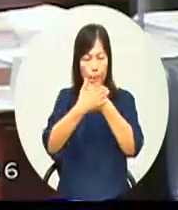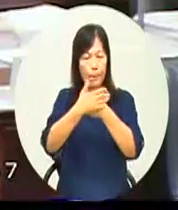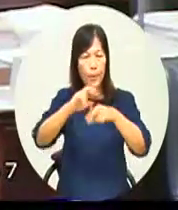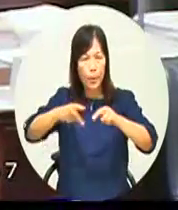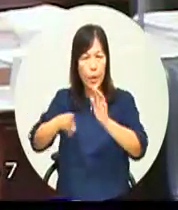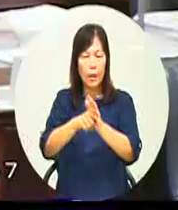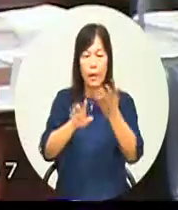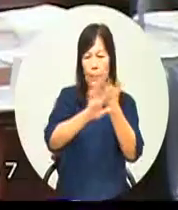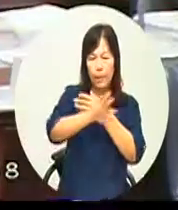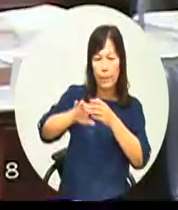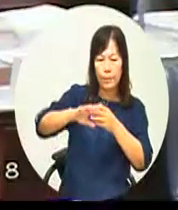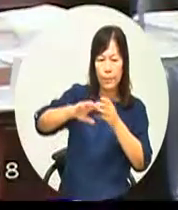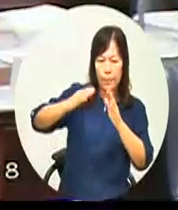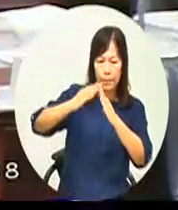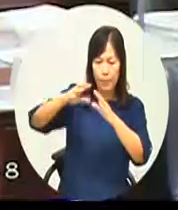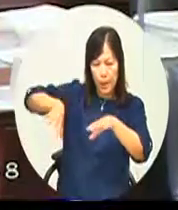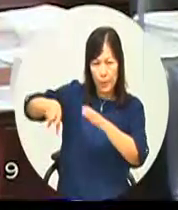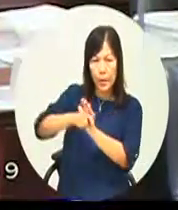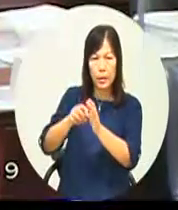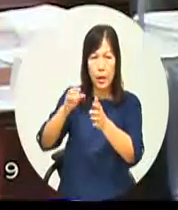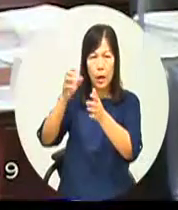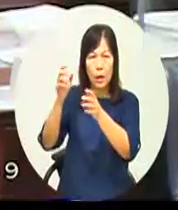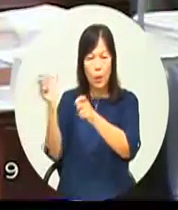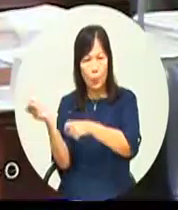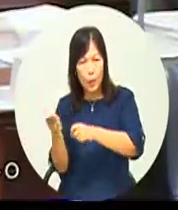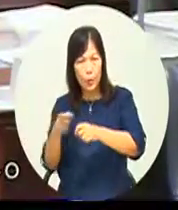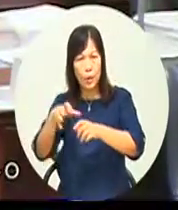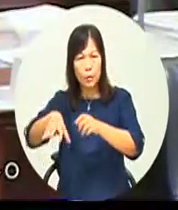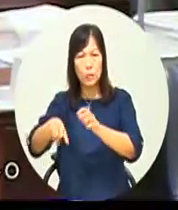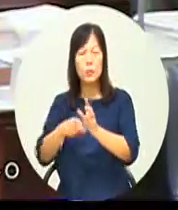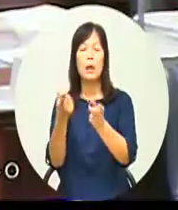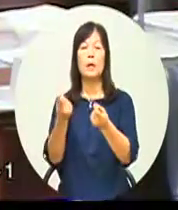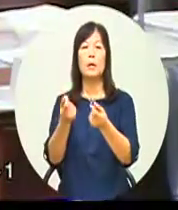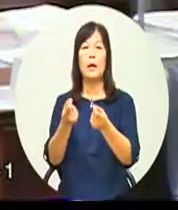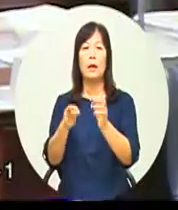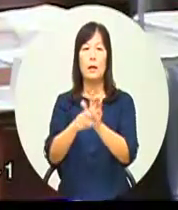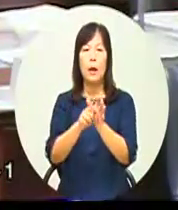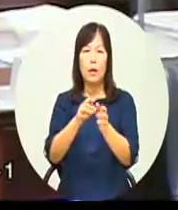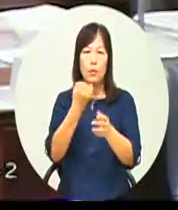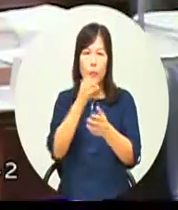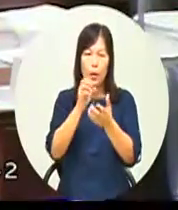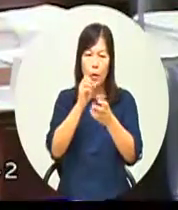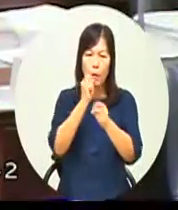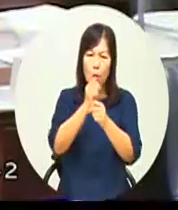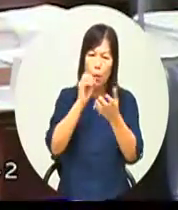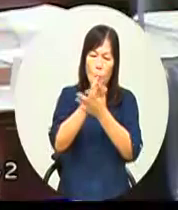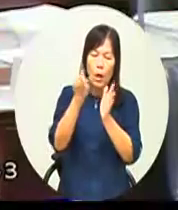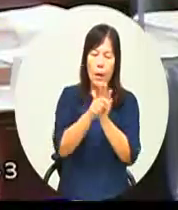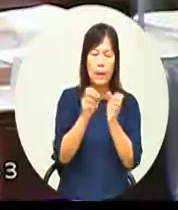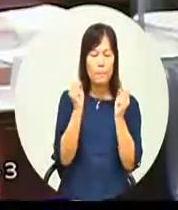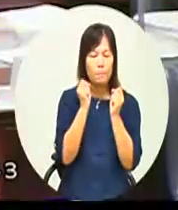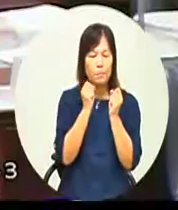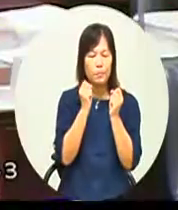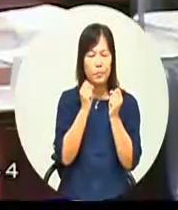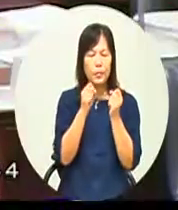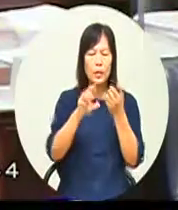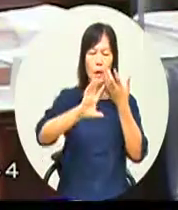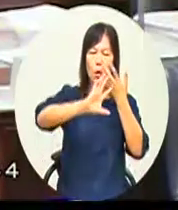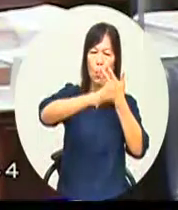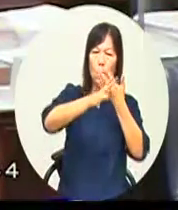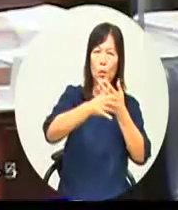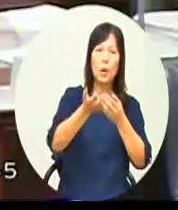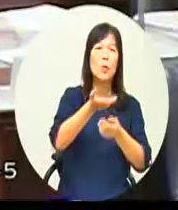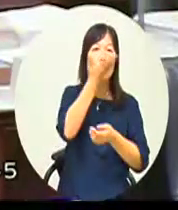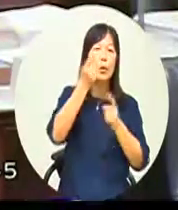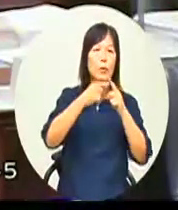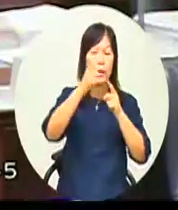球场，我们观光局的市政报告里面有讲，就是暖冬，国外的观光客其实都会来